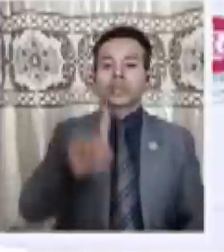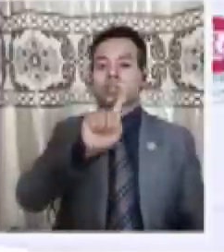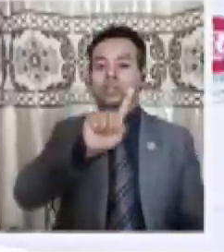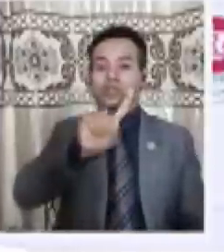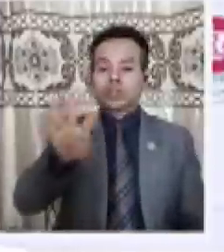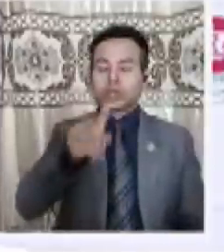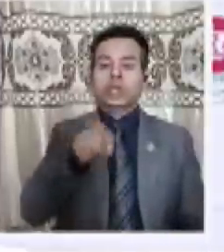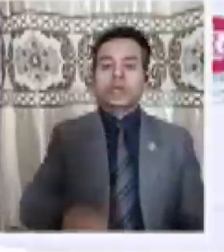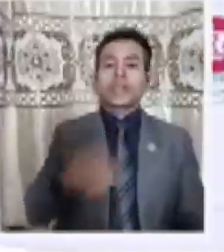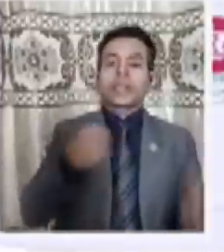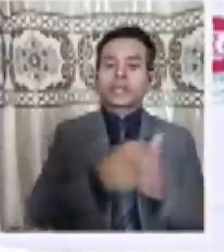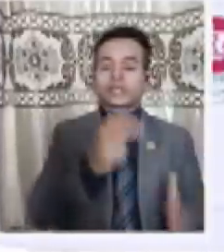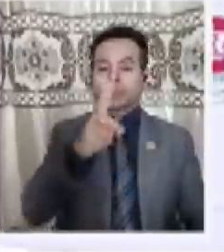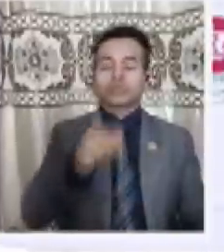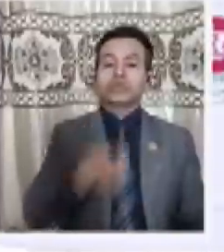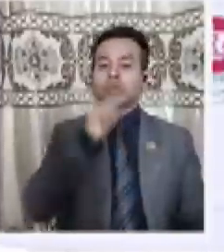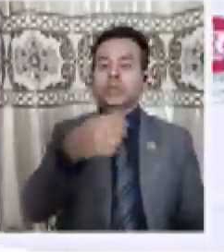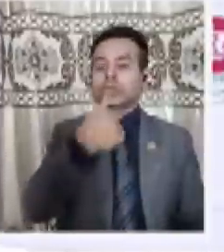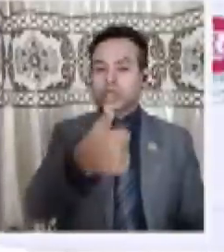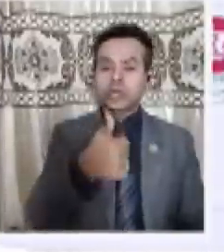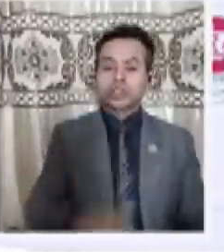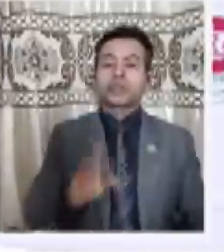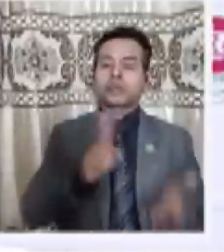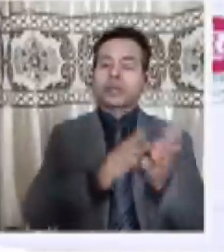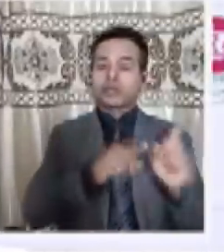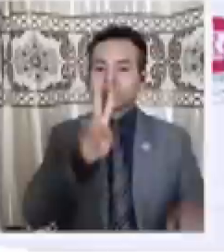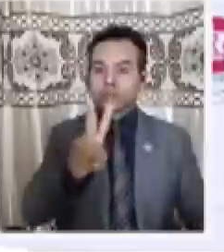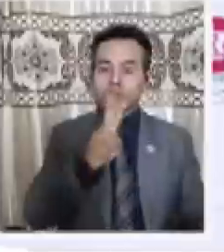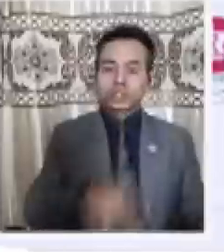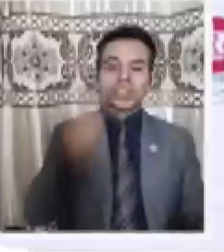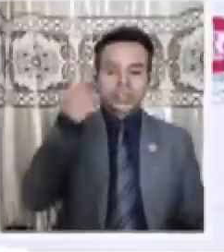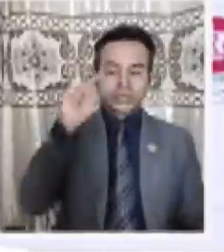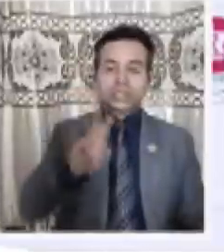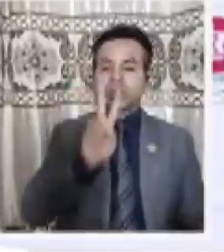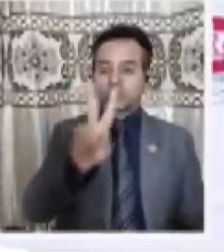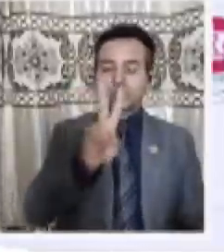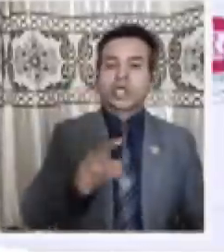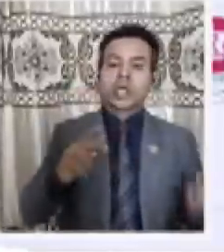2 জন, খুলনা 6 জন, ময়মনসিংহ 2 জন, সিলেট 2 জন এবং রংপুর বিভাগে 3 জন।